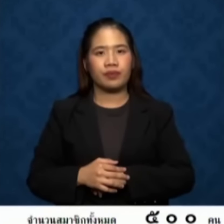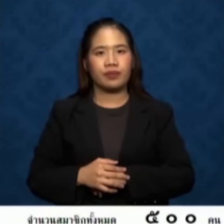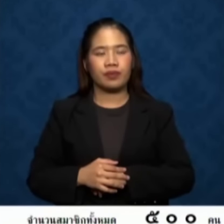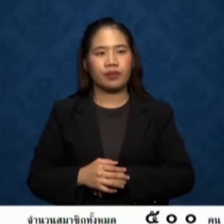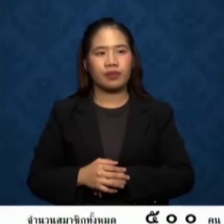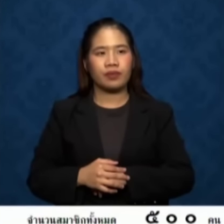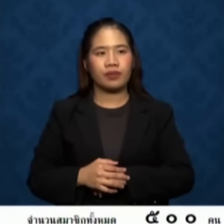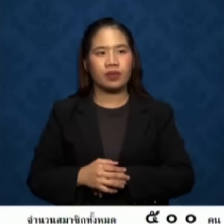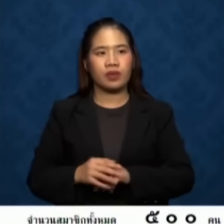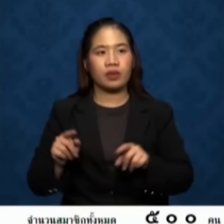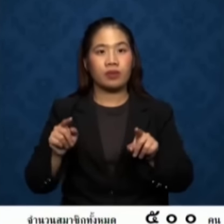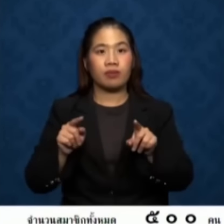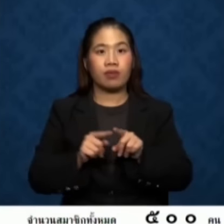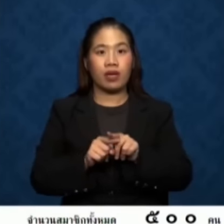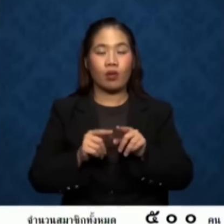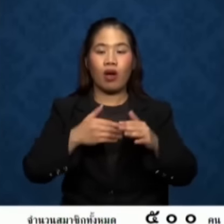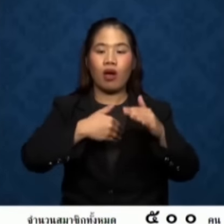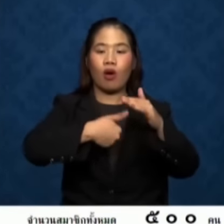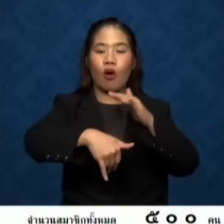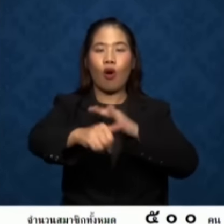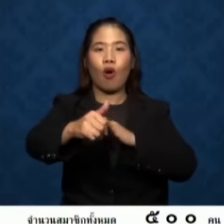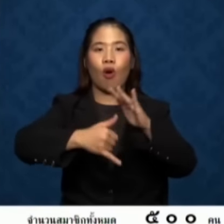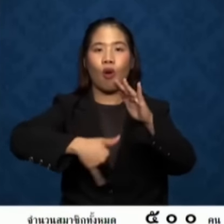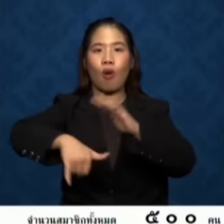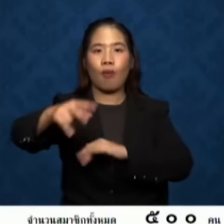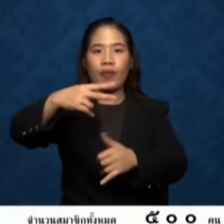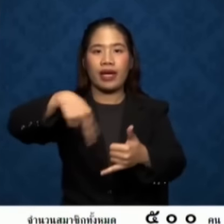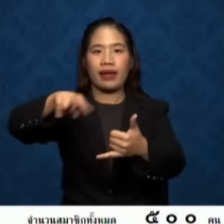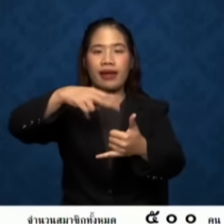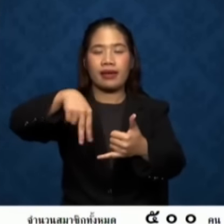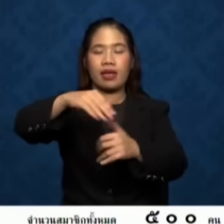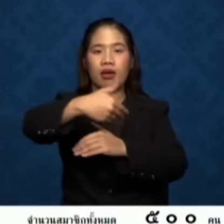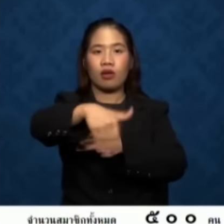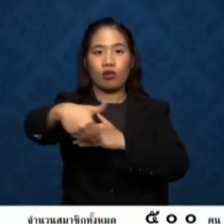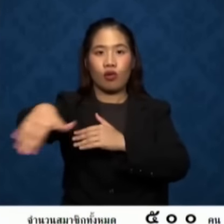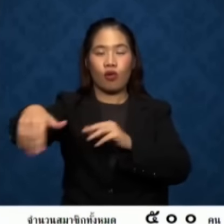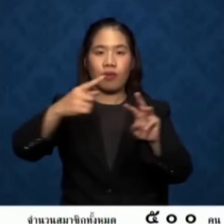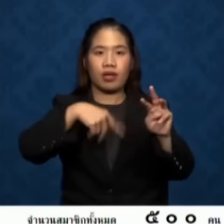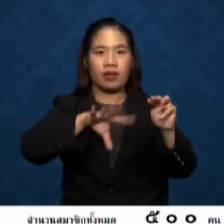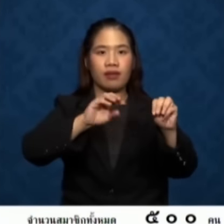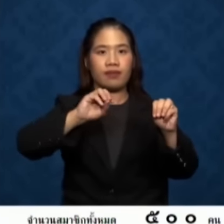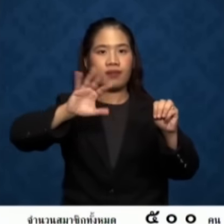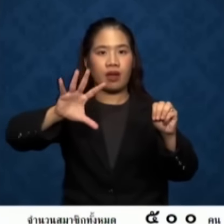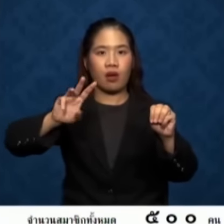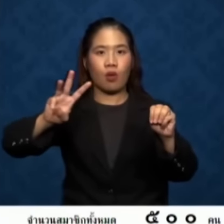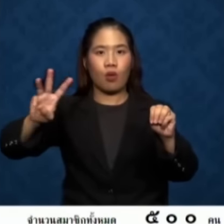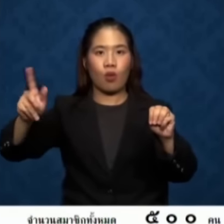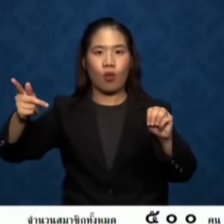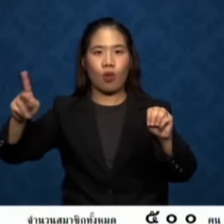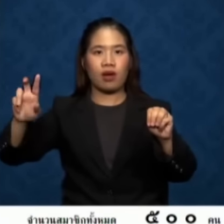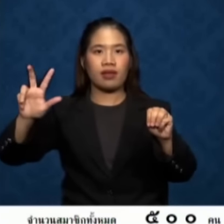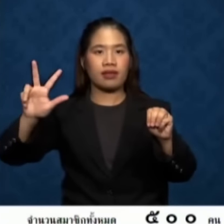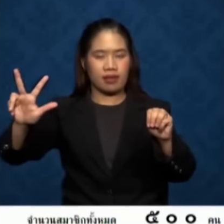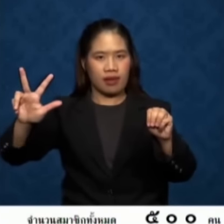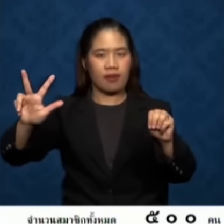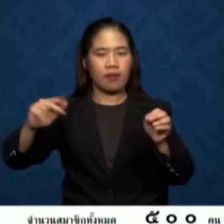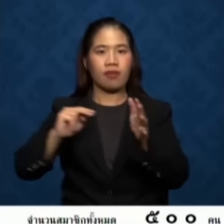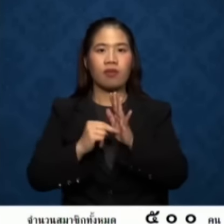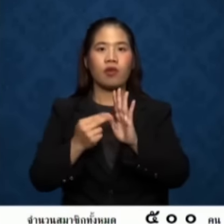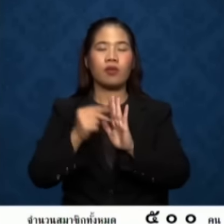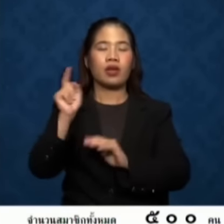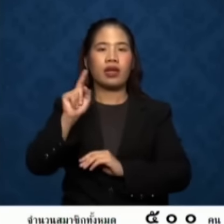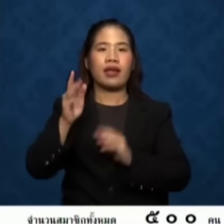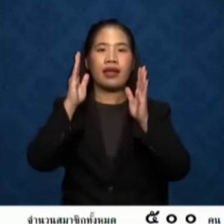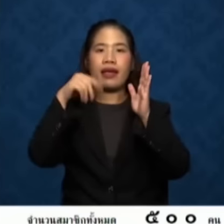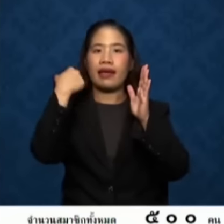ออกไปรักษาตัวนอกเรือนจำตามในมาตรา55วรรค3มิให้ถือว่าผู้ต้อง